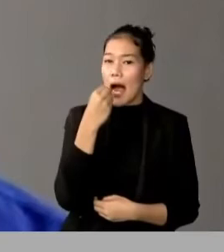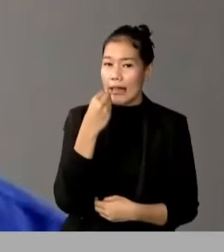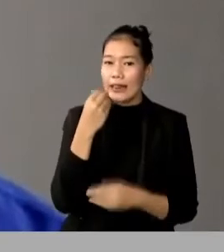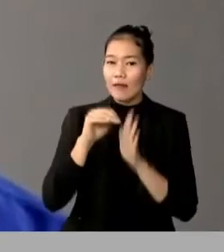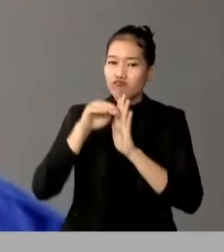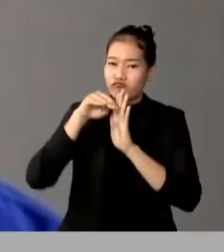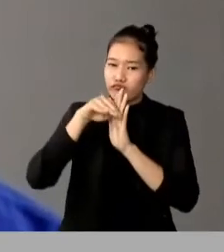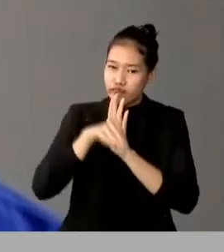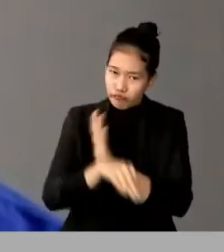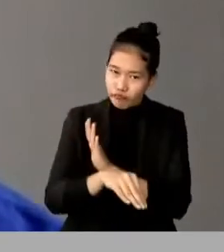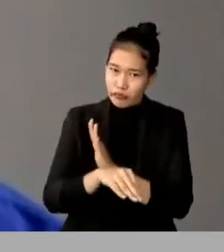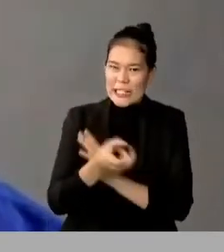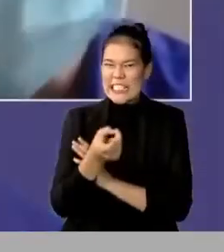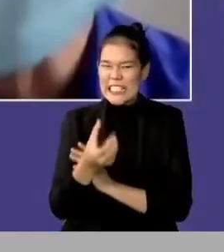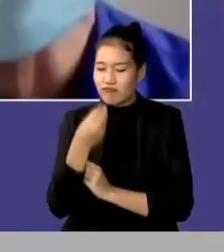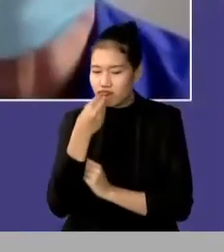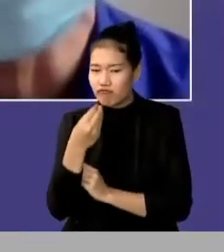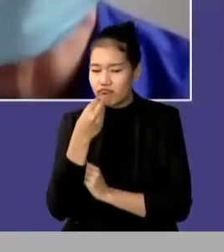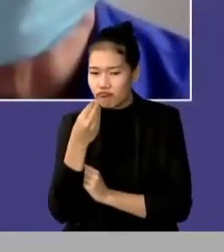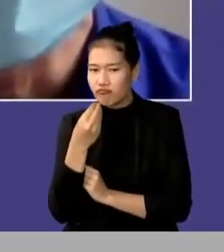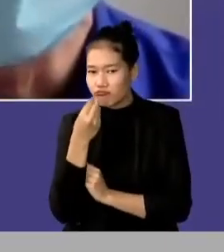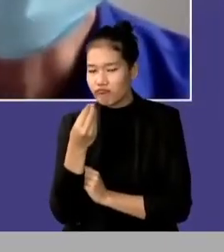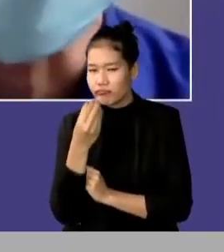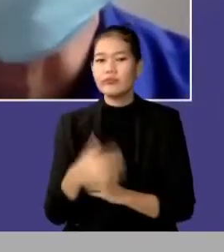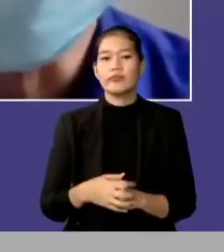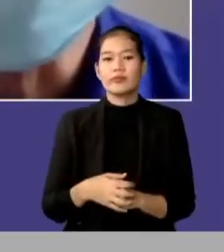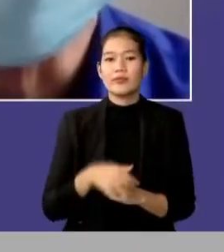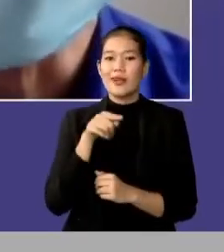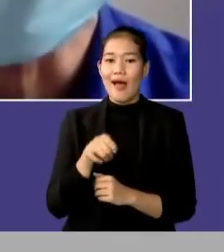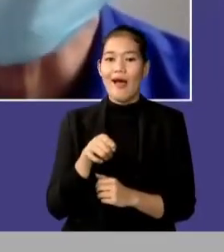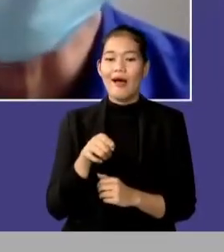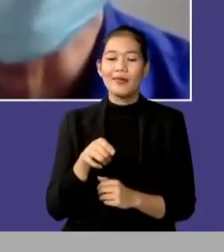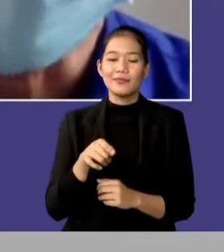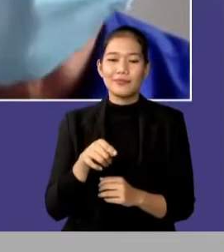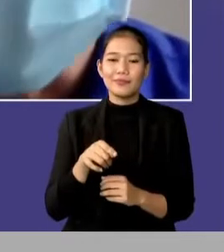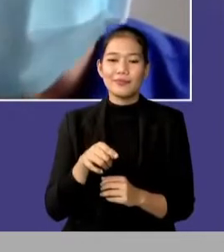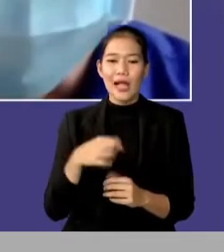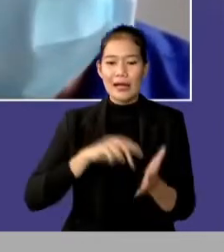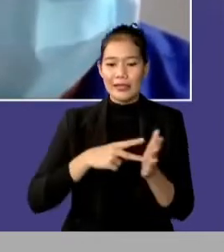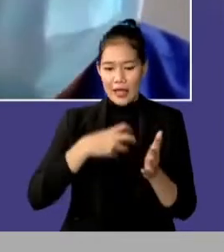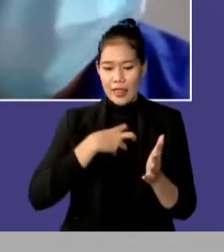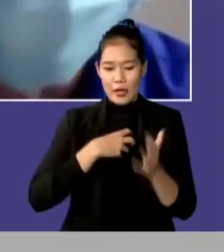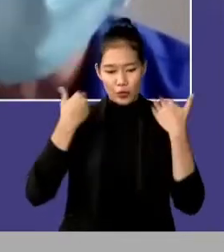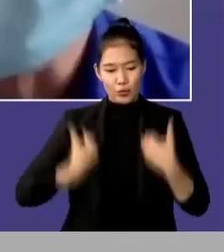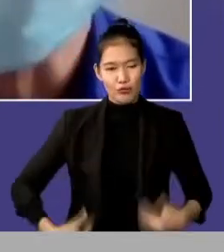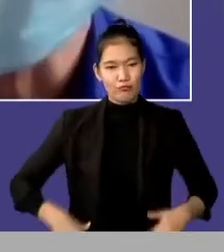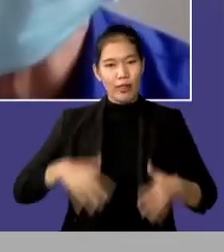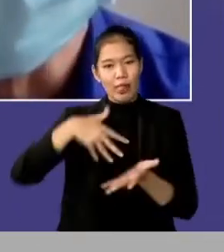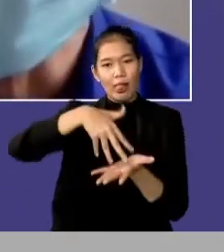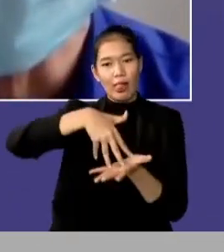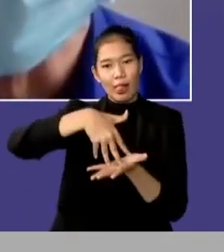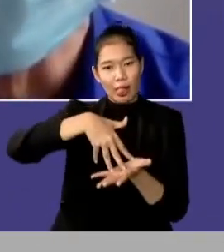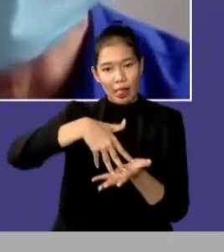itu seringkali turun rendah atau sedikit dari yang semestinya dibutuhkan Hai juga akan dapat menurunkan daya tahan tubuhnya tetap